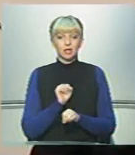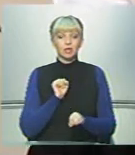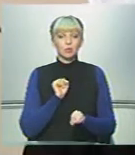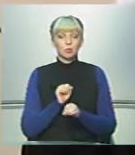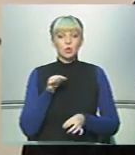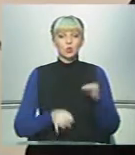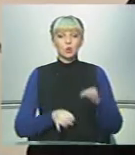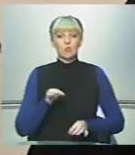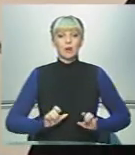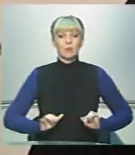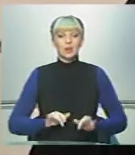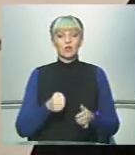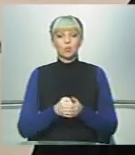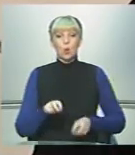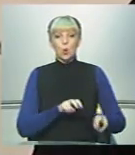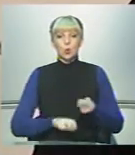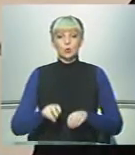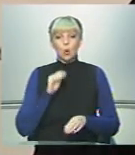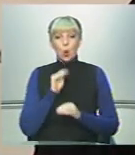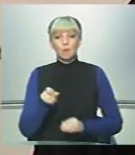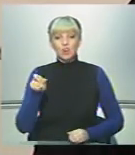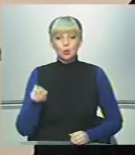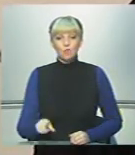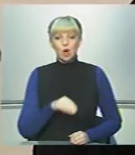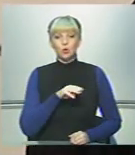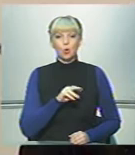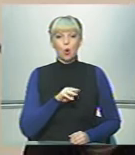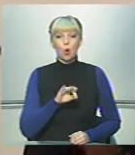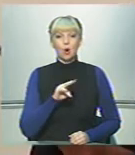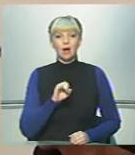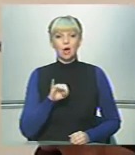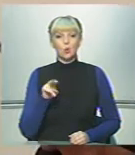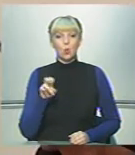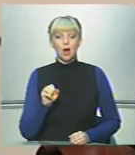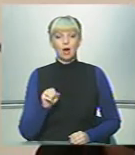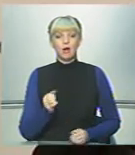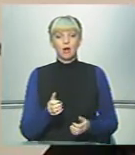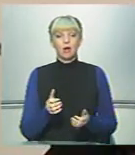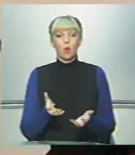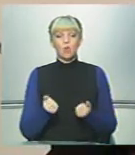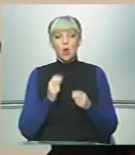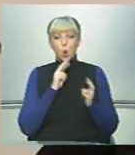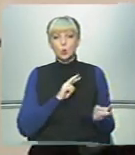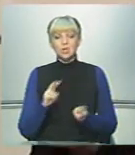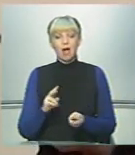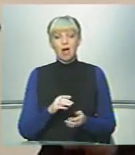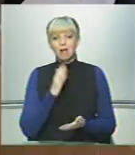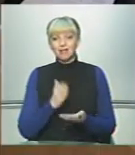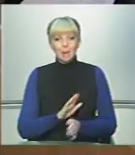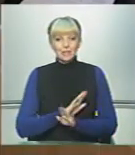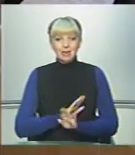судове провадження до розшуку обвинуваченого Токарюка. Ухвала оскарженню не